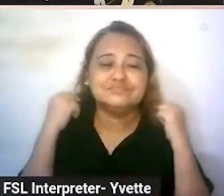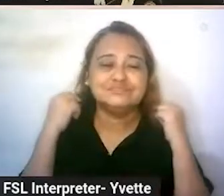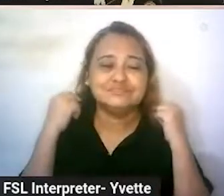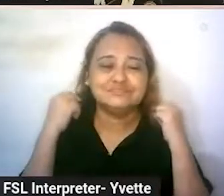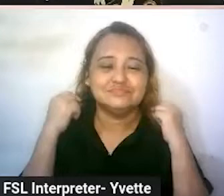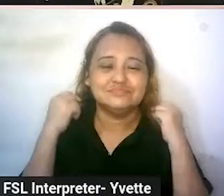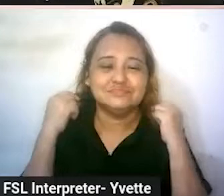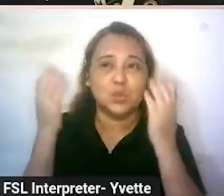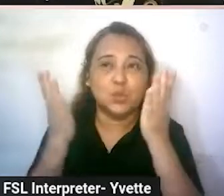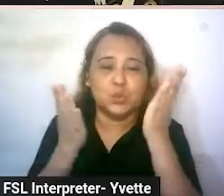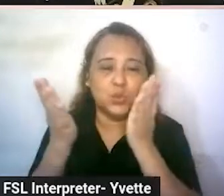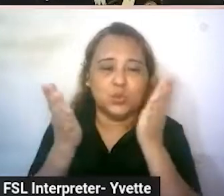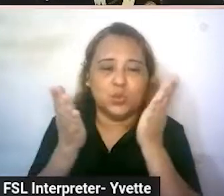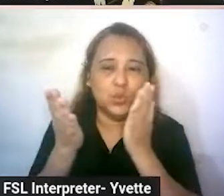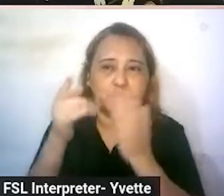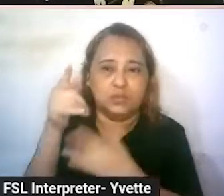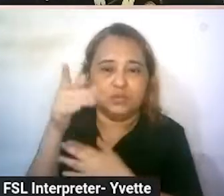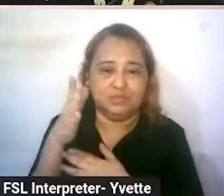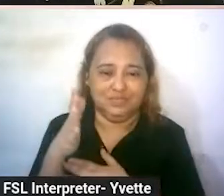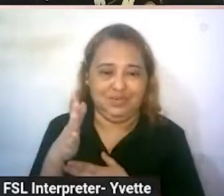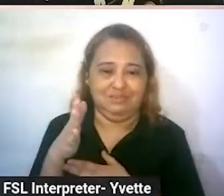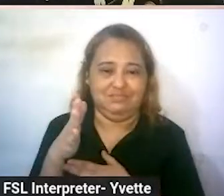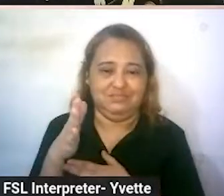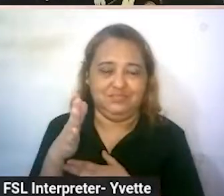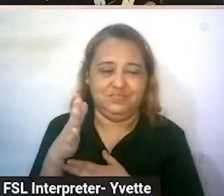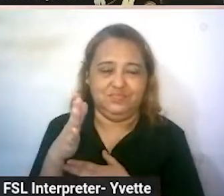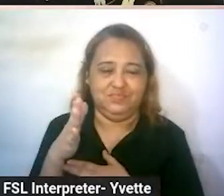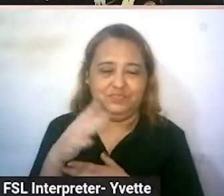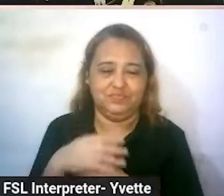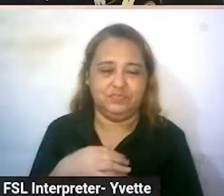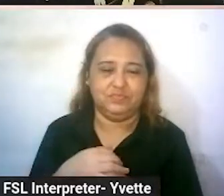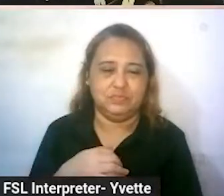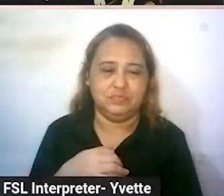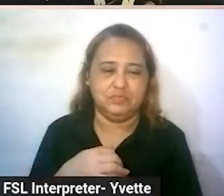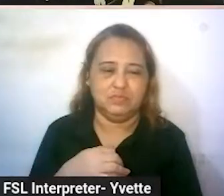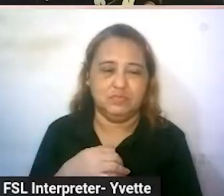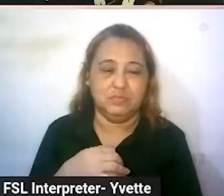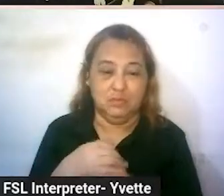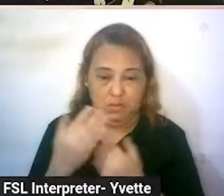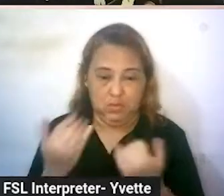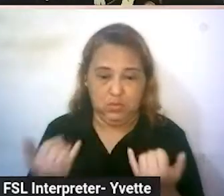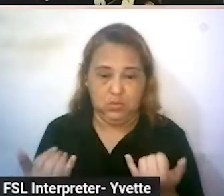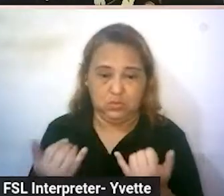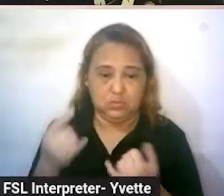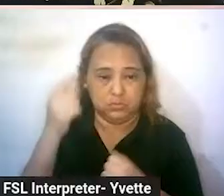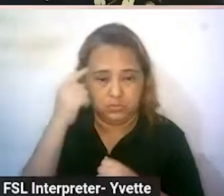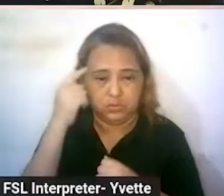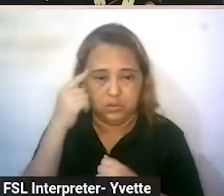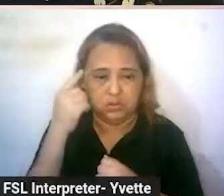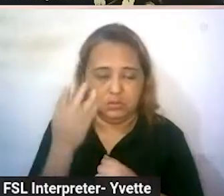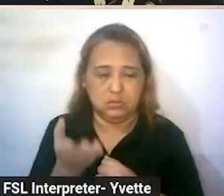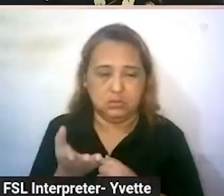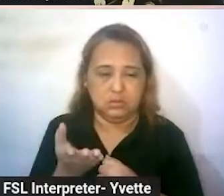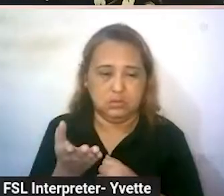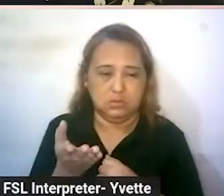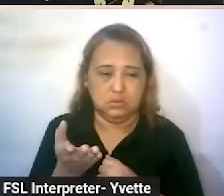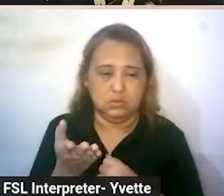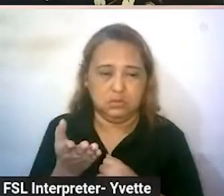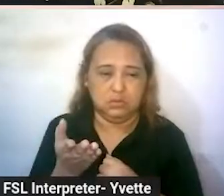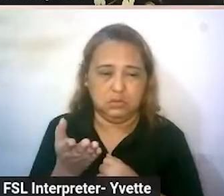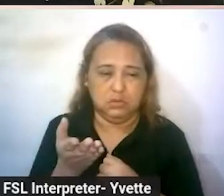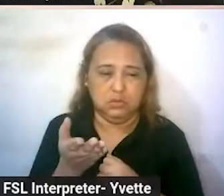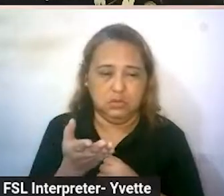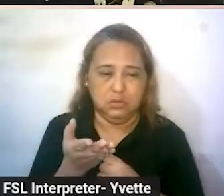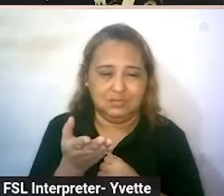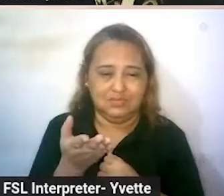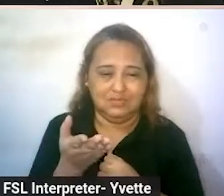makasilbe sa ating Panginoong Diyos. Oo, diba? So, ngayon ba, naisip mo ba na you are an avenue of the